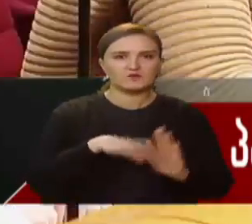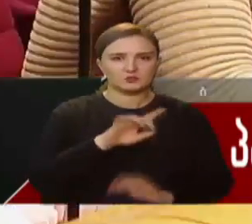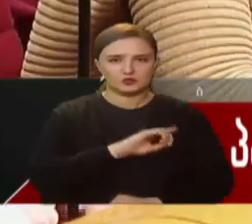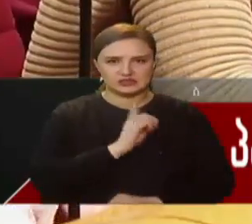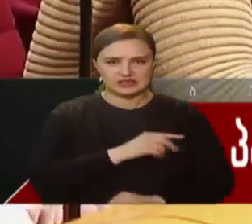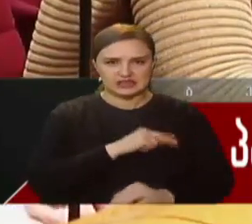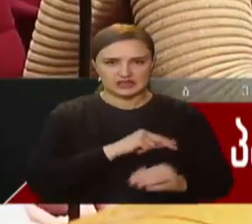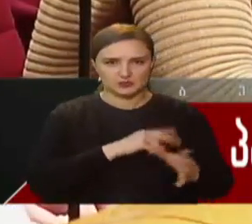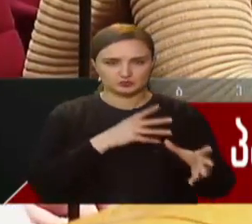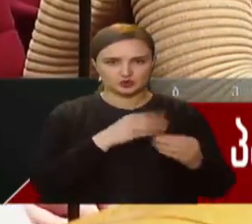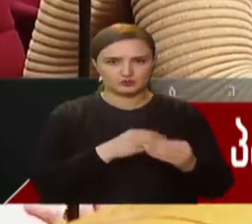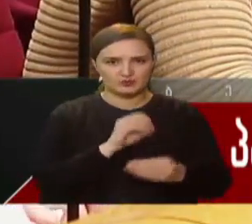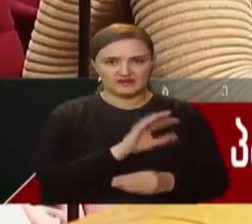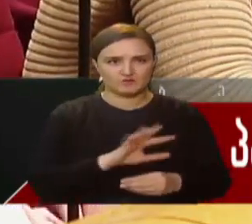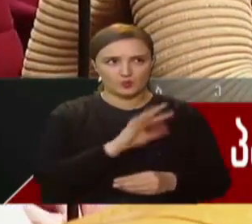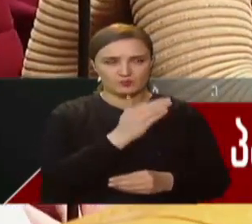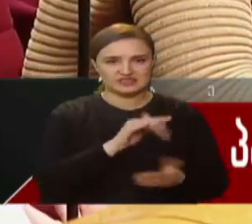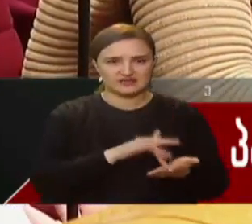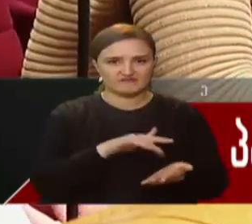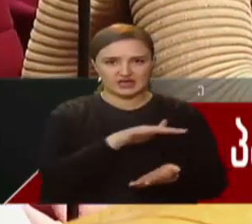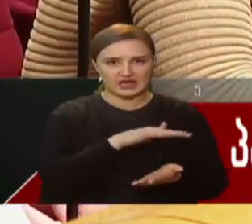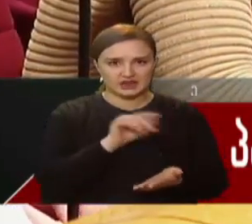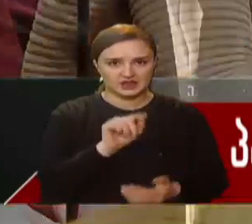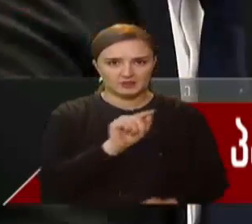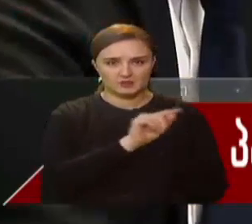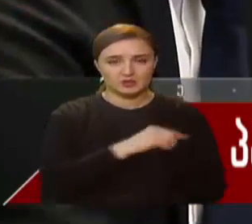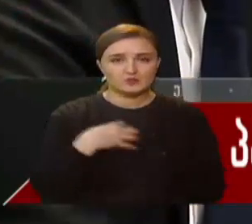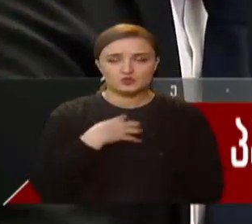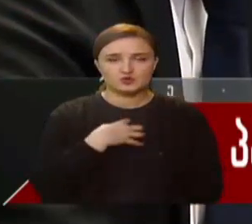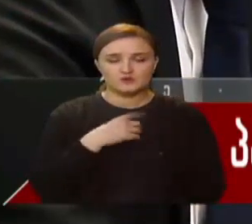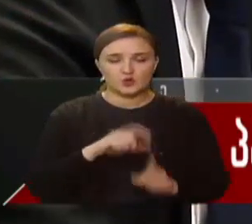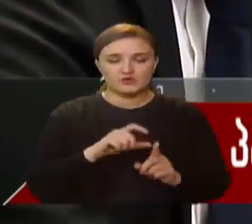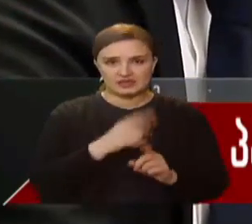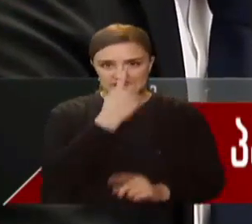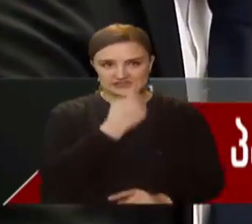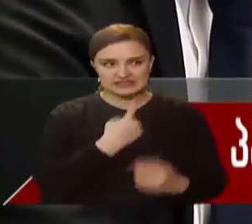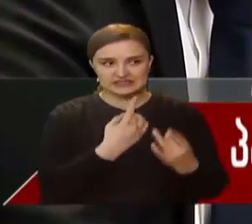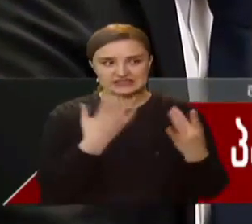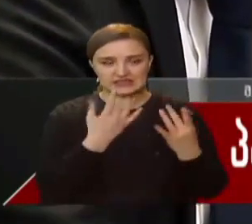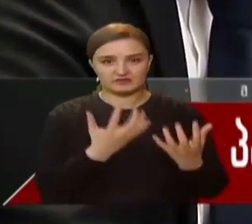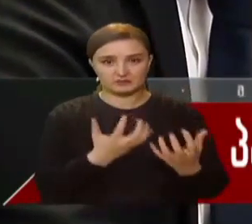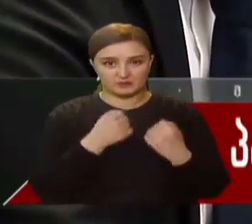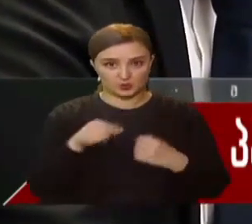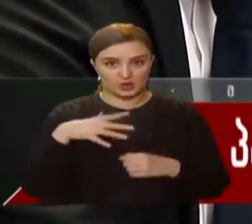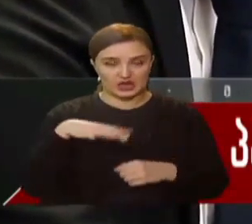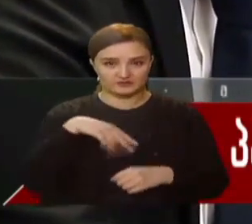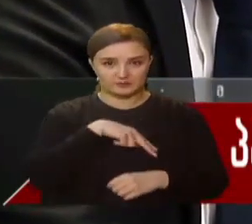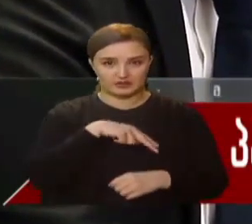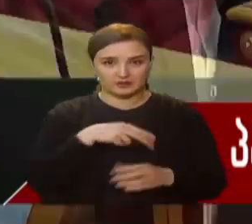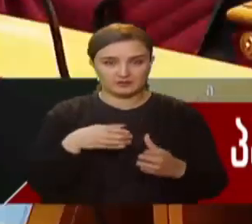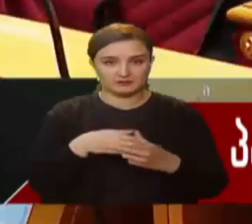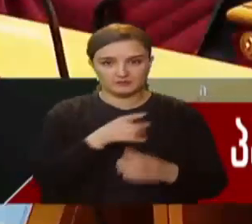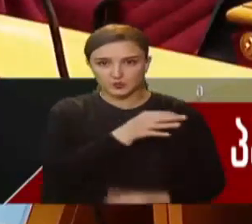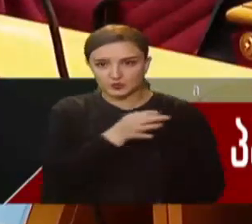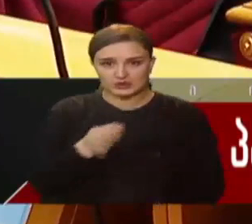tanamshromloba eurocaușuris tsevr kveqnabtan da kidev erti da mnishnolovani gzavnili romelis kartul saparlamento delegatsias